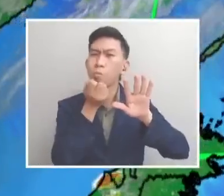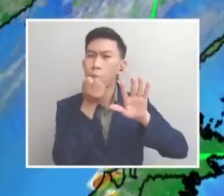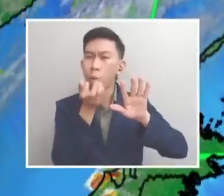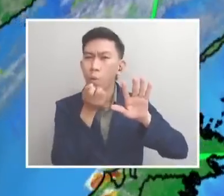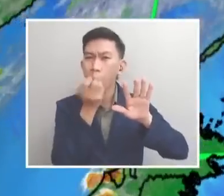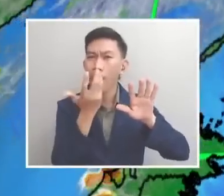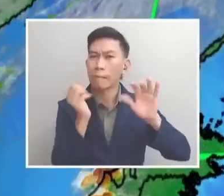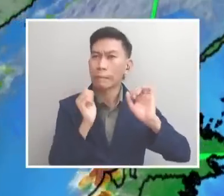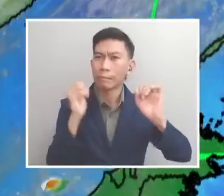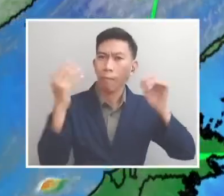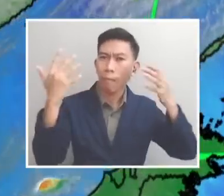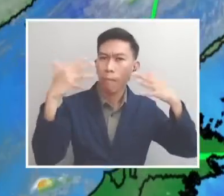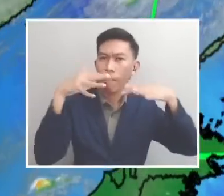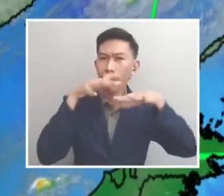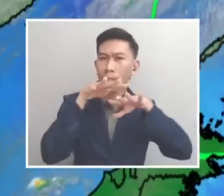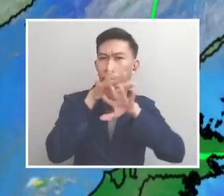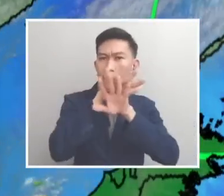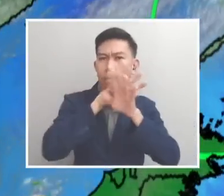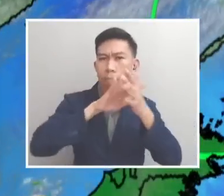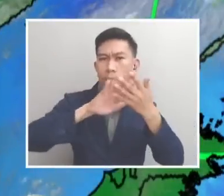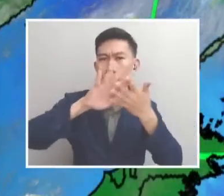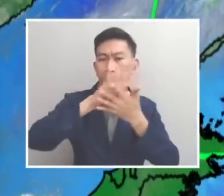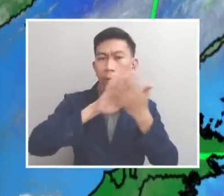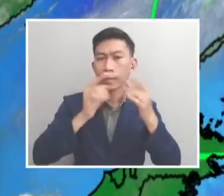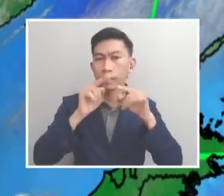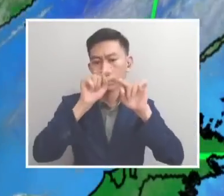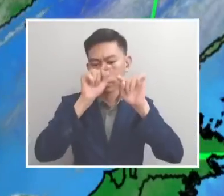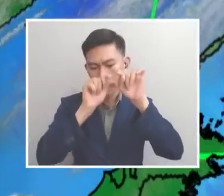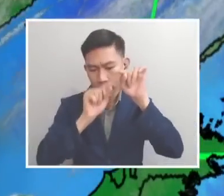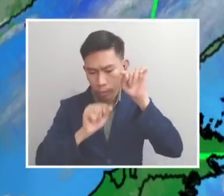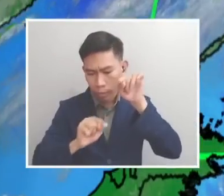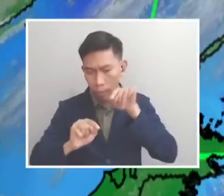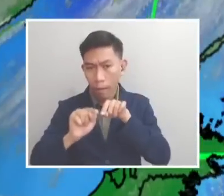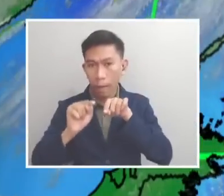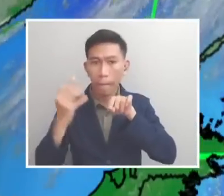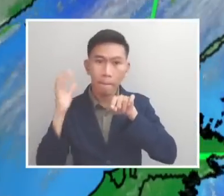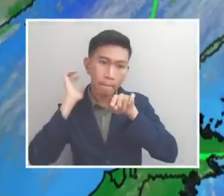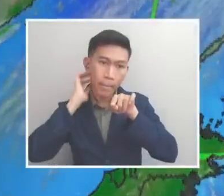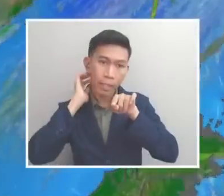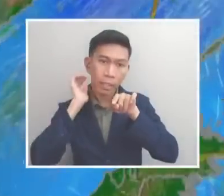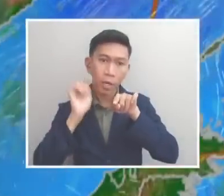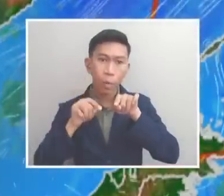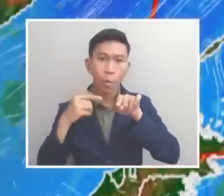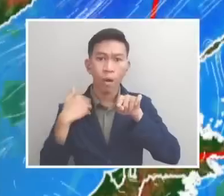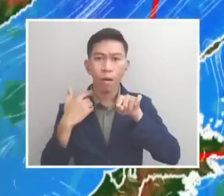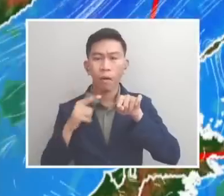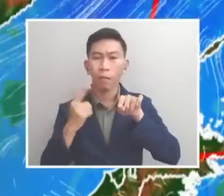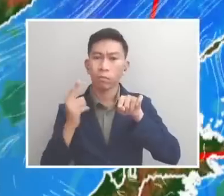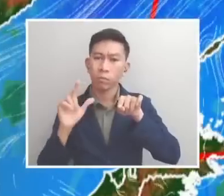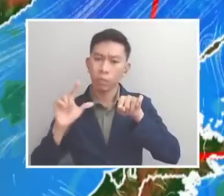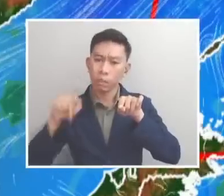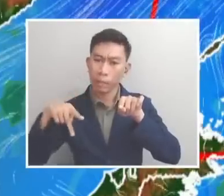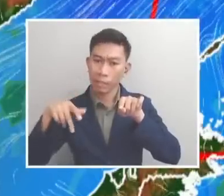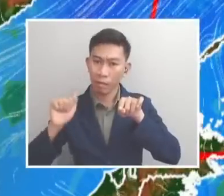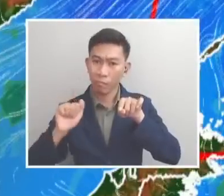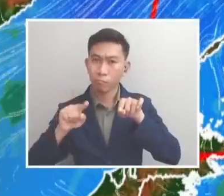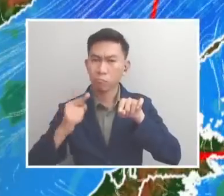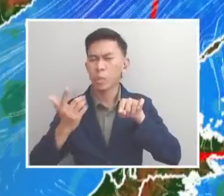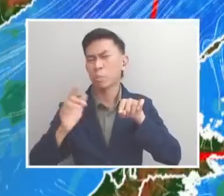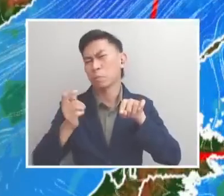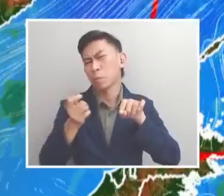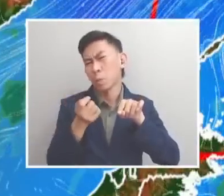ng kaulapan sa silangan ng Mindanao. Pero kung mabubuo bilang low pressure area ito, ito ay mahina lamang at hindi